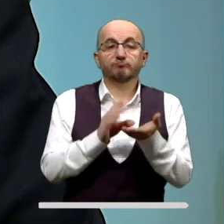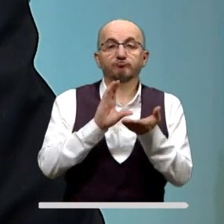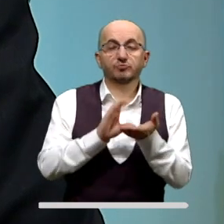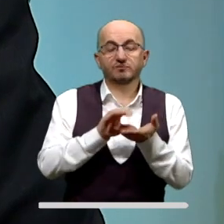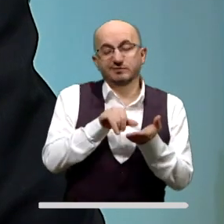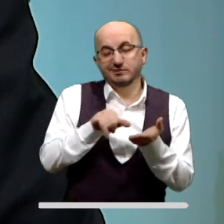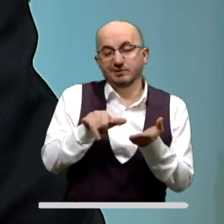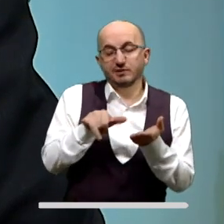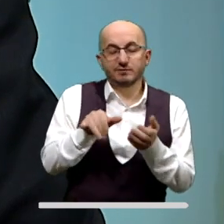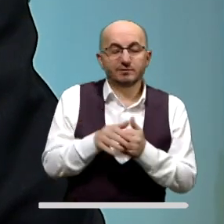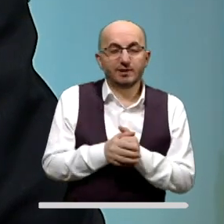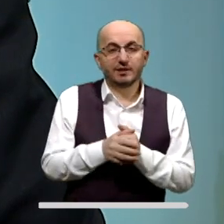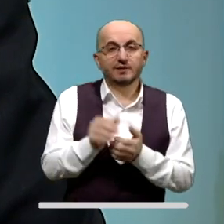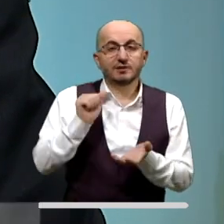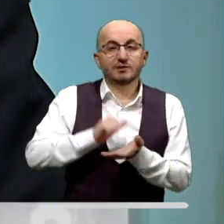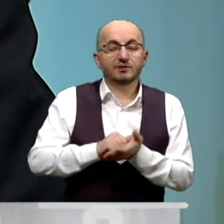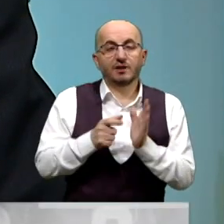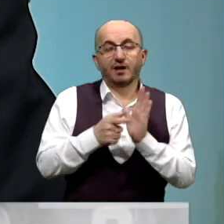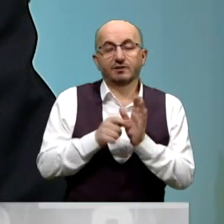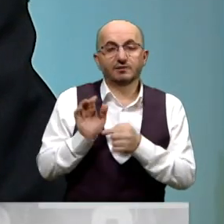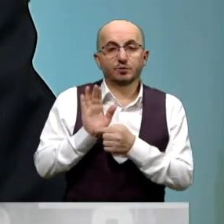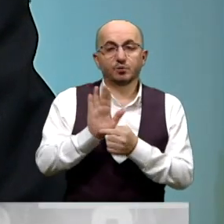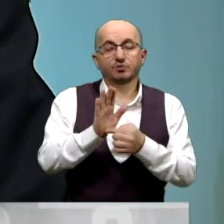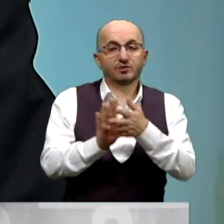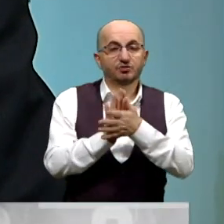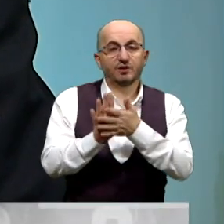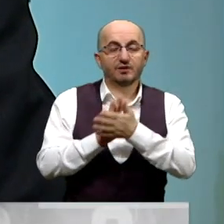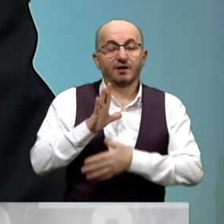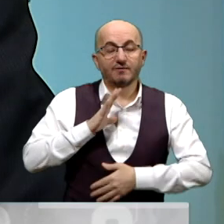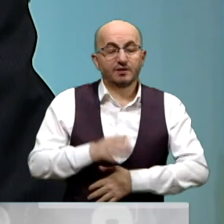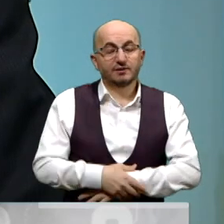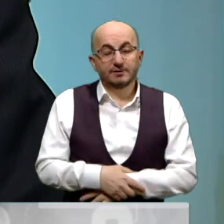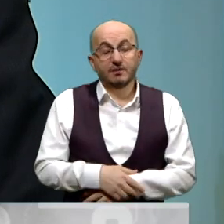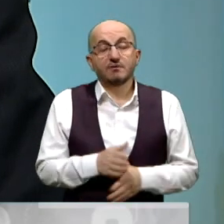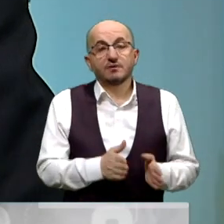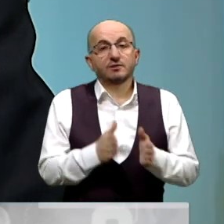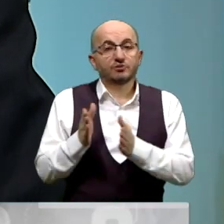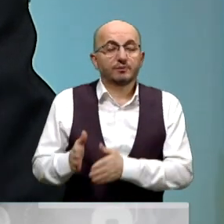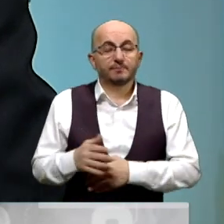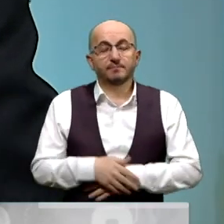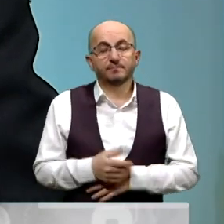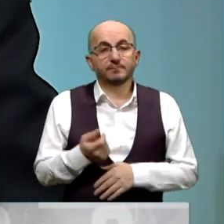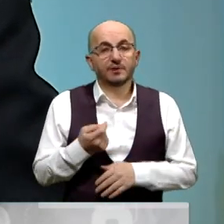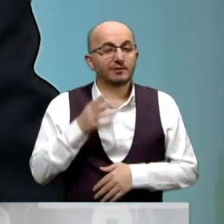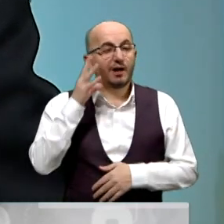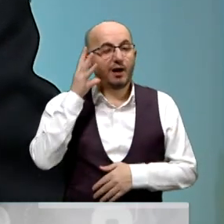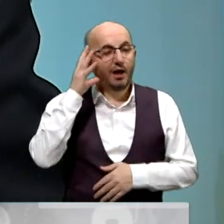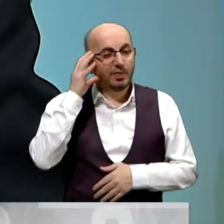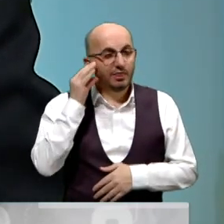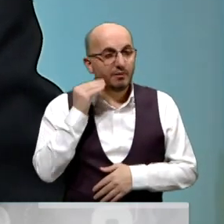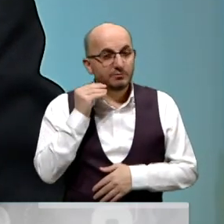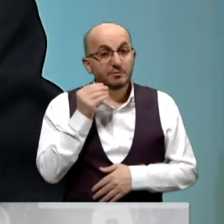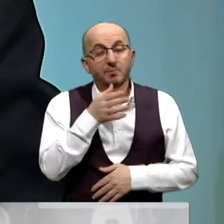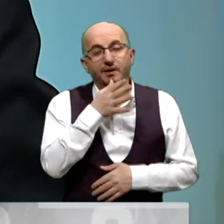kenarında secde ayetini gösteren işaretler vardır Ayrıca biraz manaya Vakıf olan